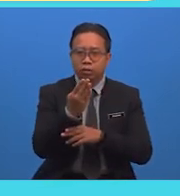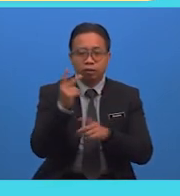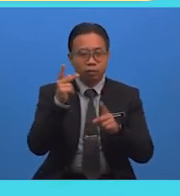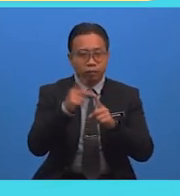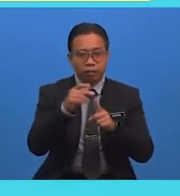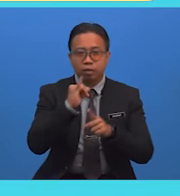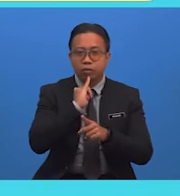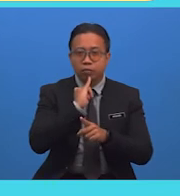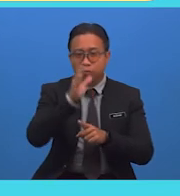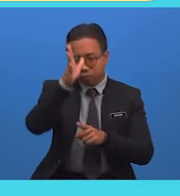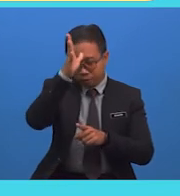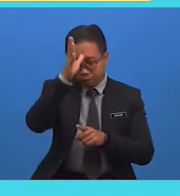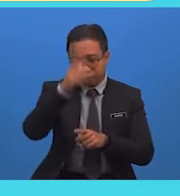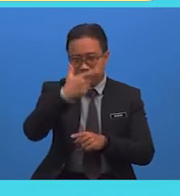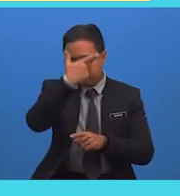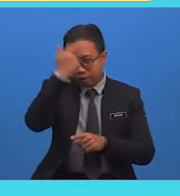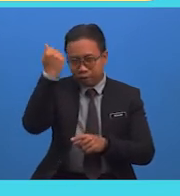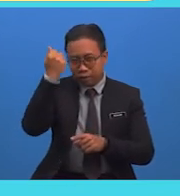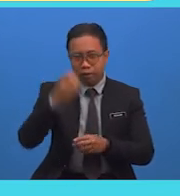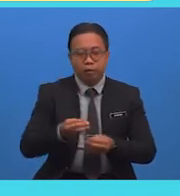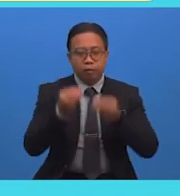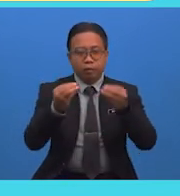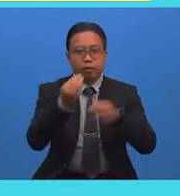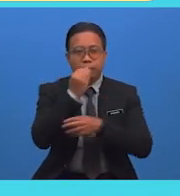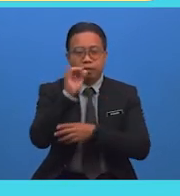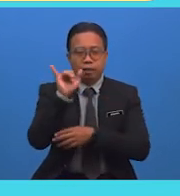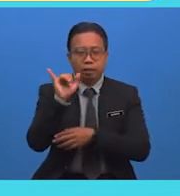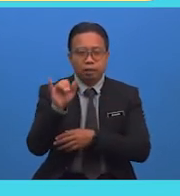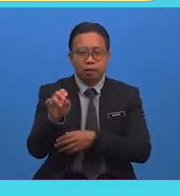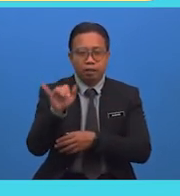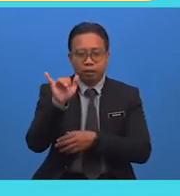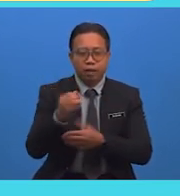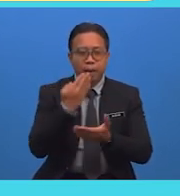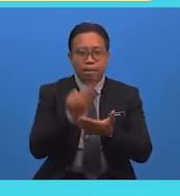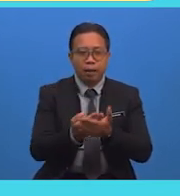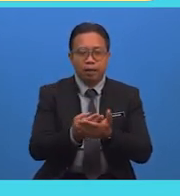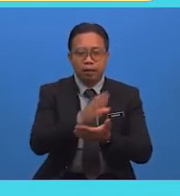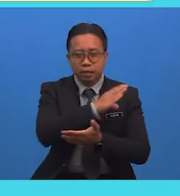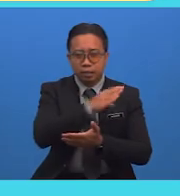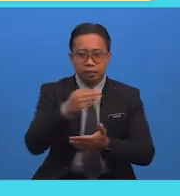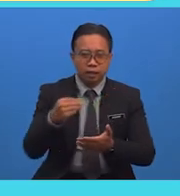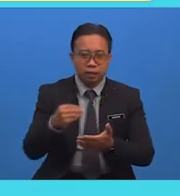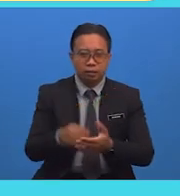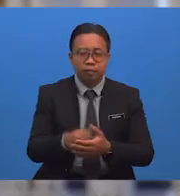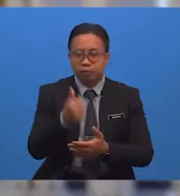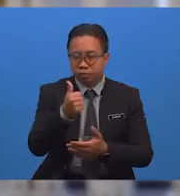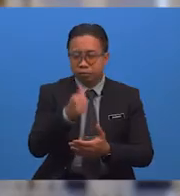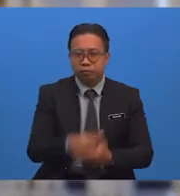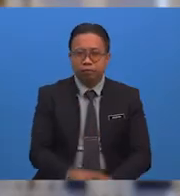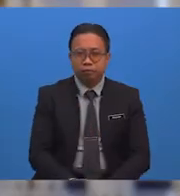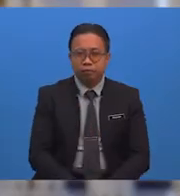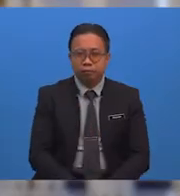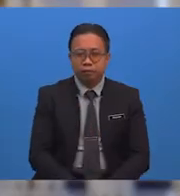kepada ibu bapa kerana sentiasa memberi makanan yang baik dan berkhasiat.